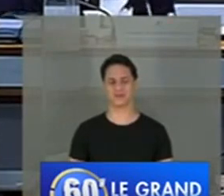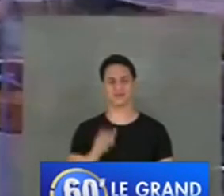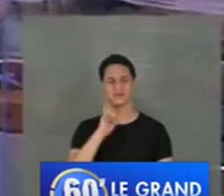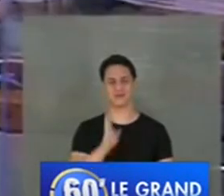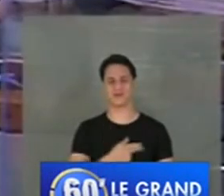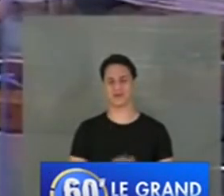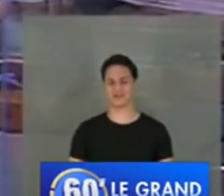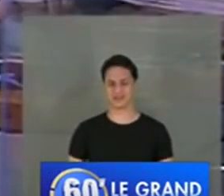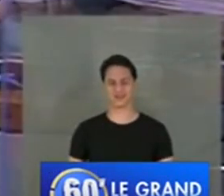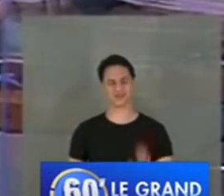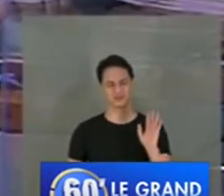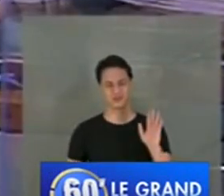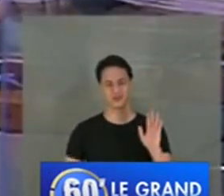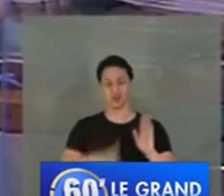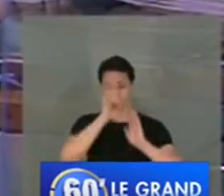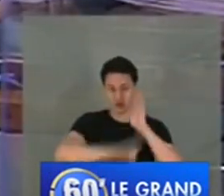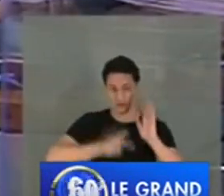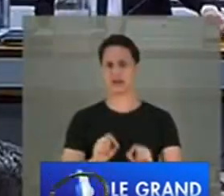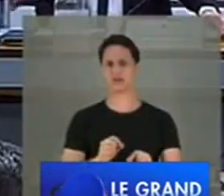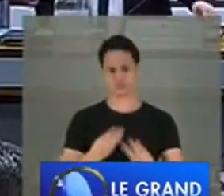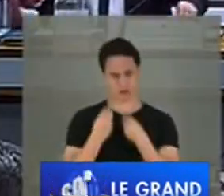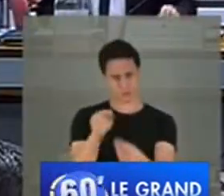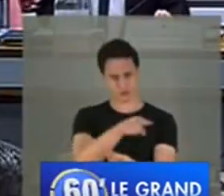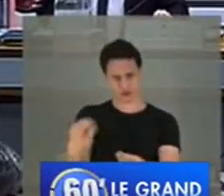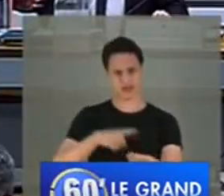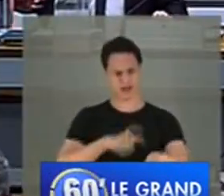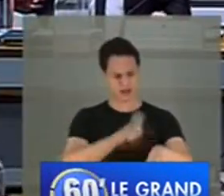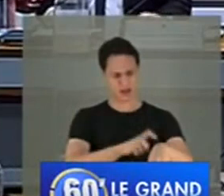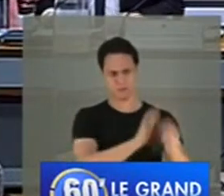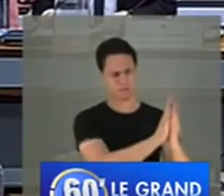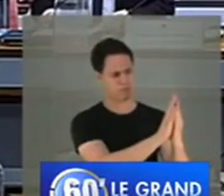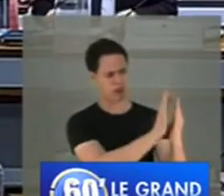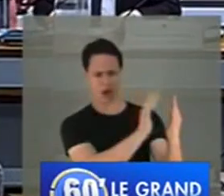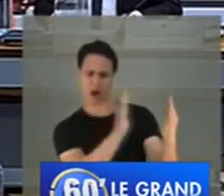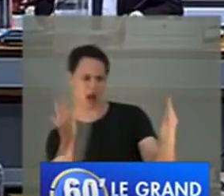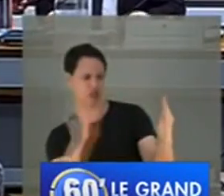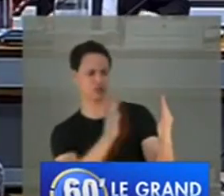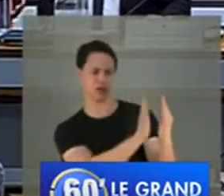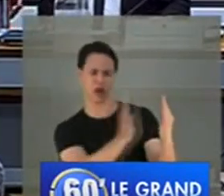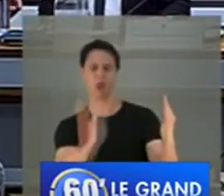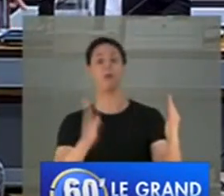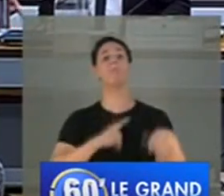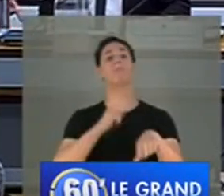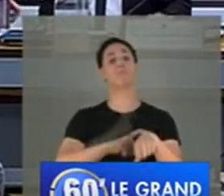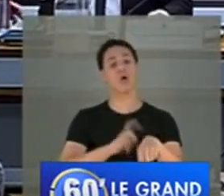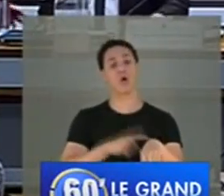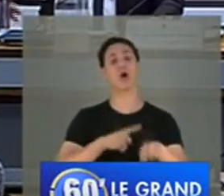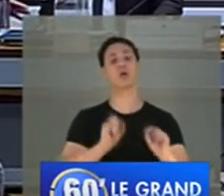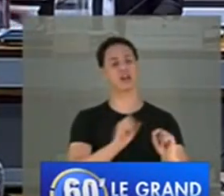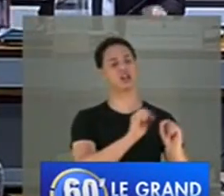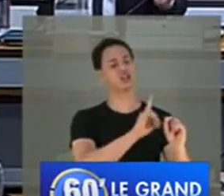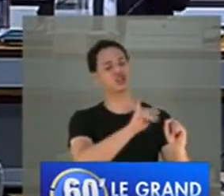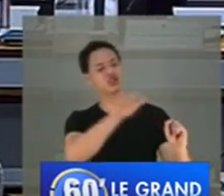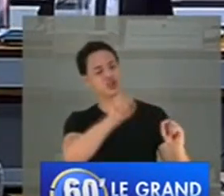distincts dont le charlatanisme la malfaisance et les crimes contre l'humanité des accusations plus graves d'homicides et de génocide aurait été envisagée jusqu'à la dernière minute